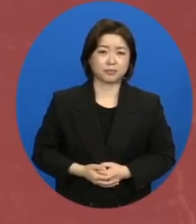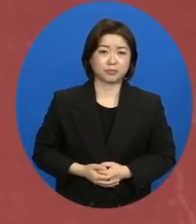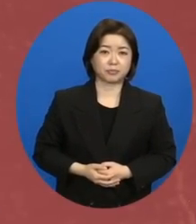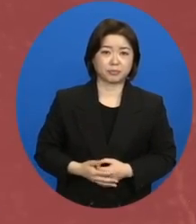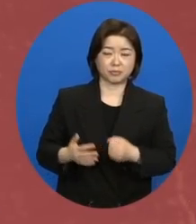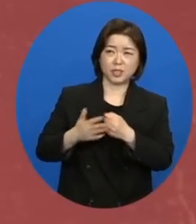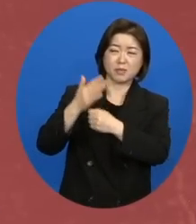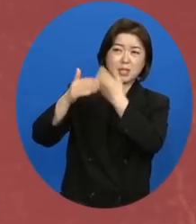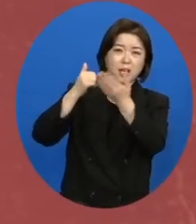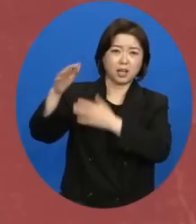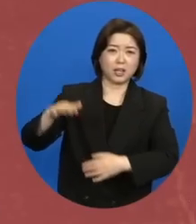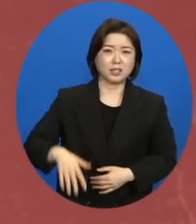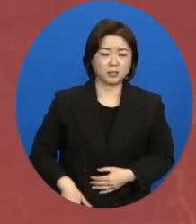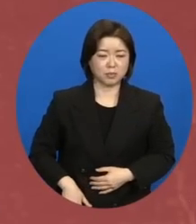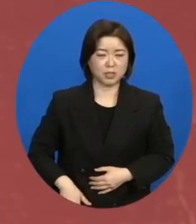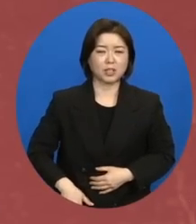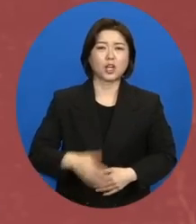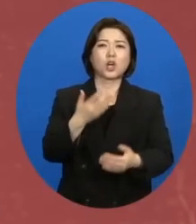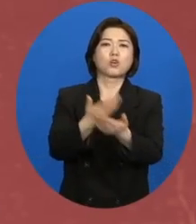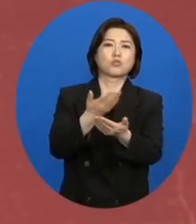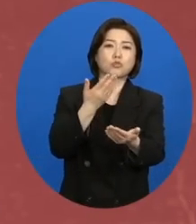그러니까 하나님이 얘기하잖아요. 구하라고